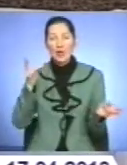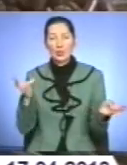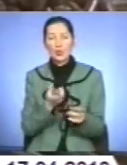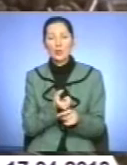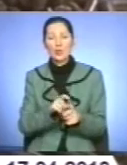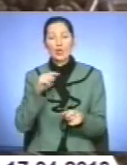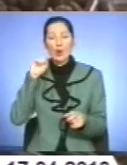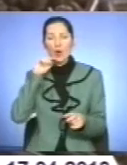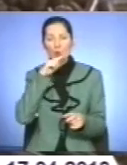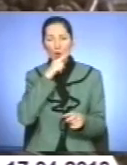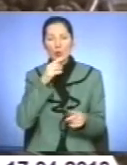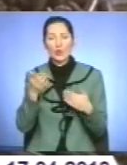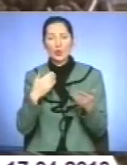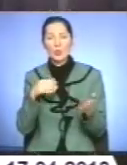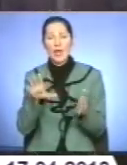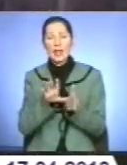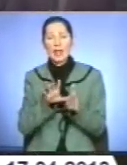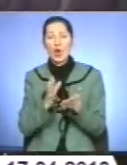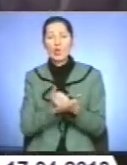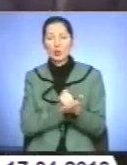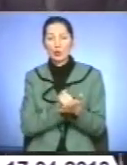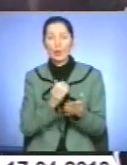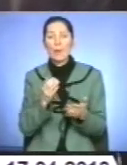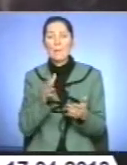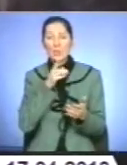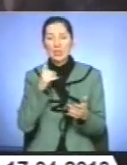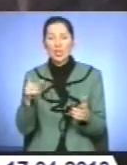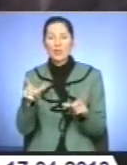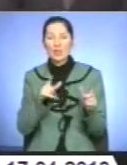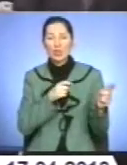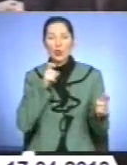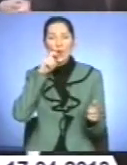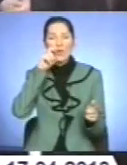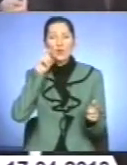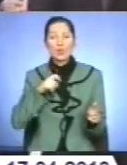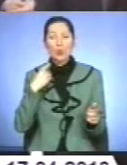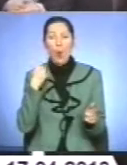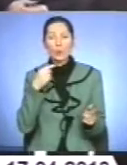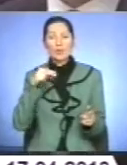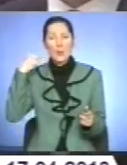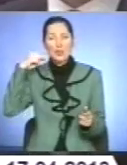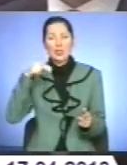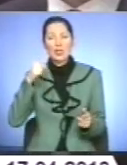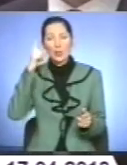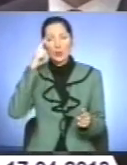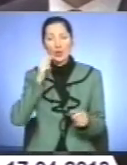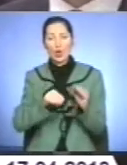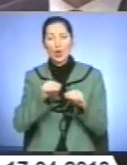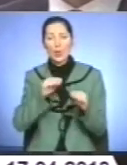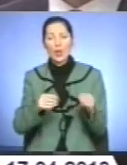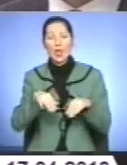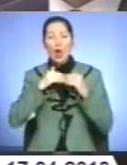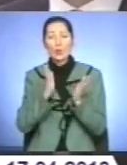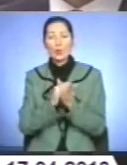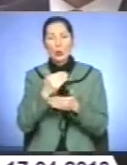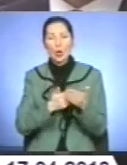до енергоресурсів. Під час візиту у Вінницьку область президент задумав розробити комплексну програму ефективного споживання енергії в